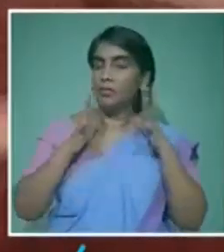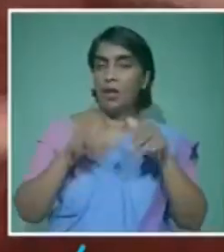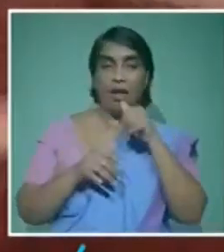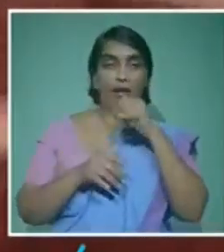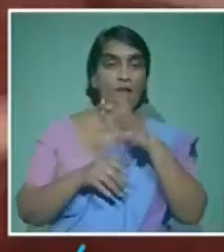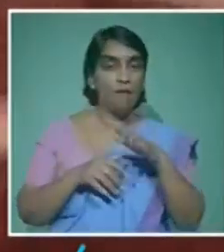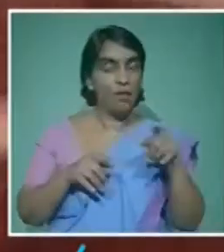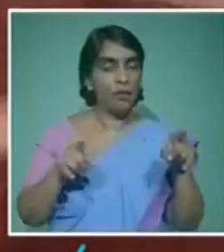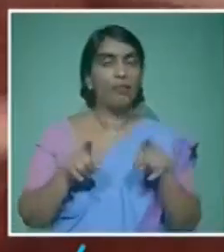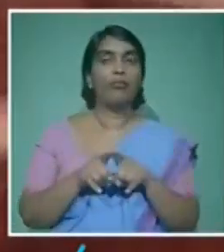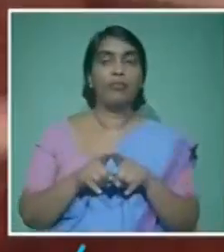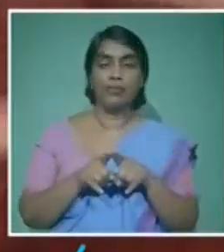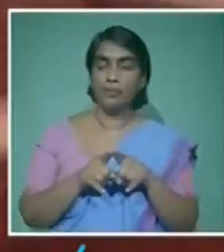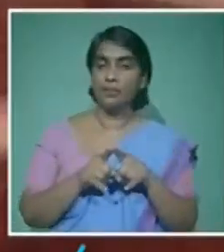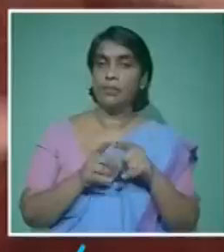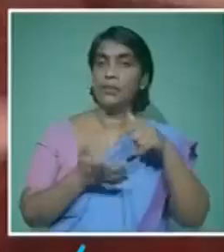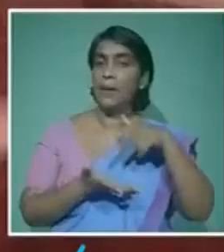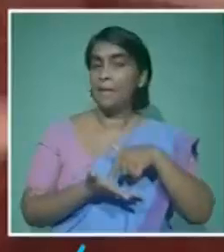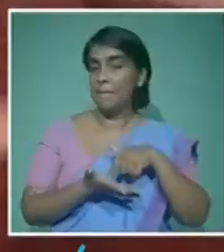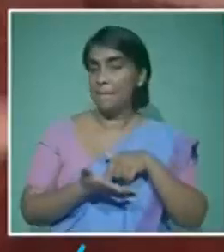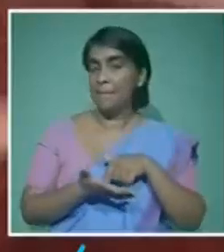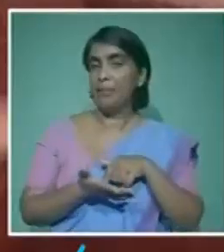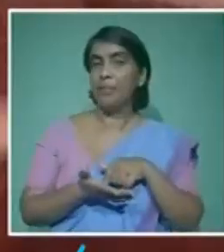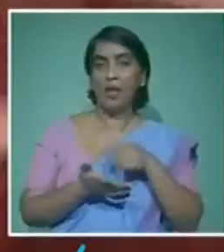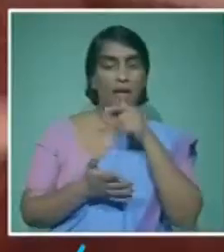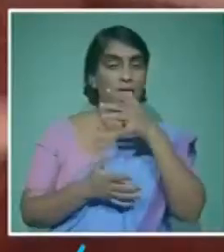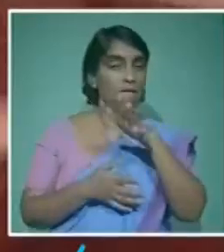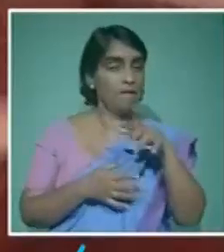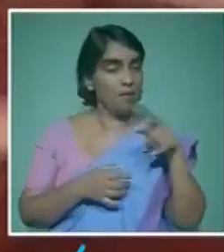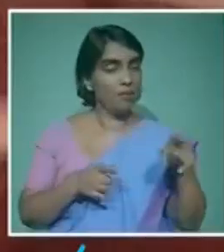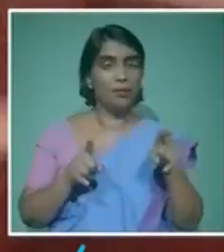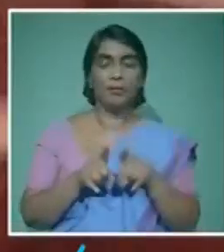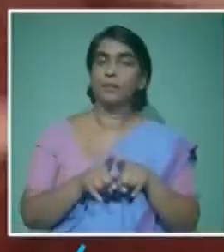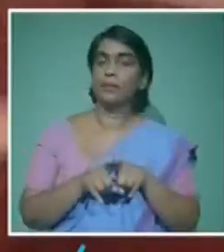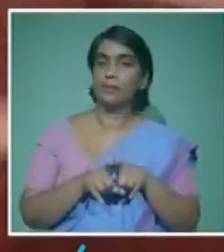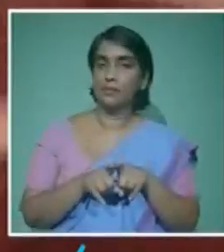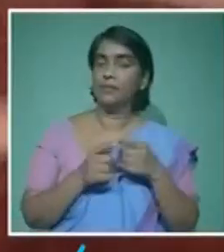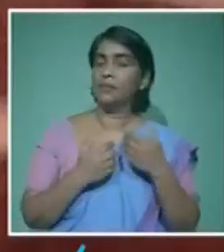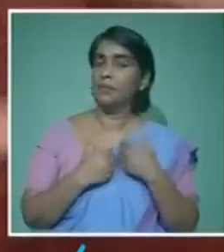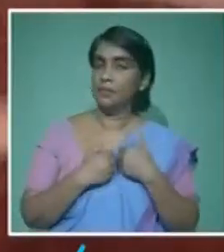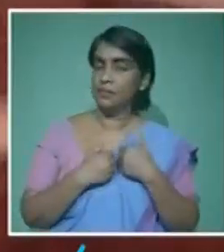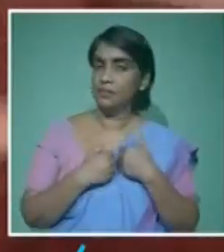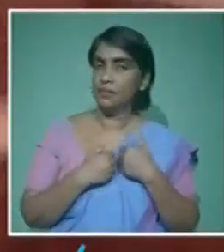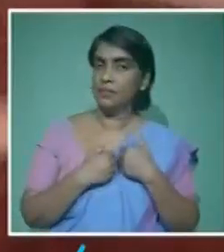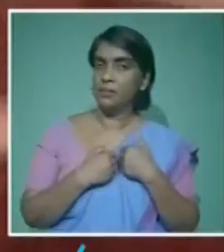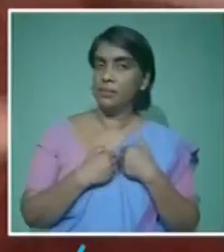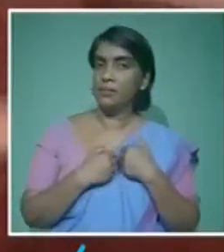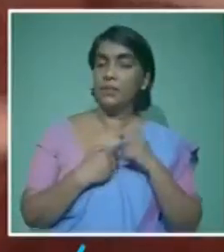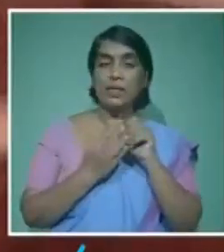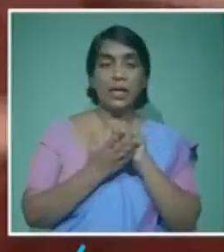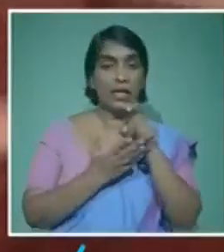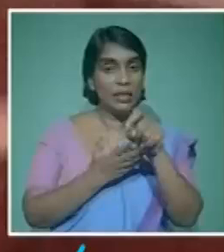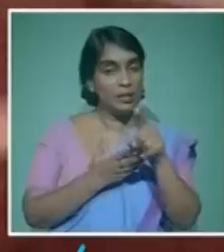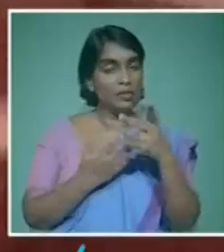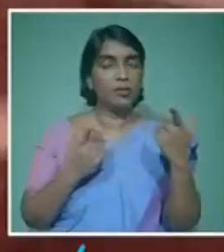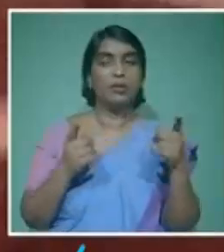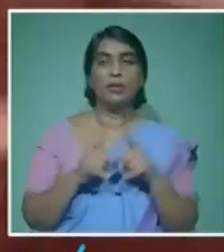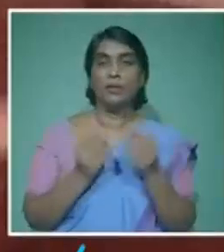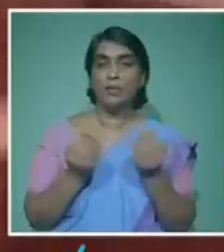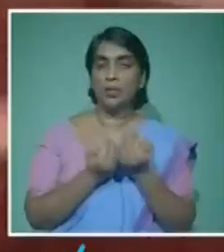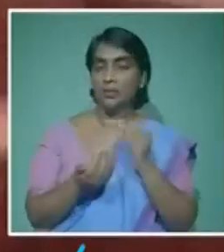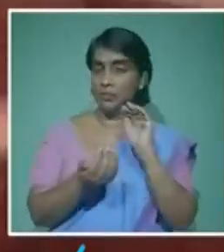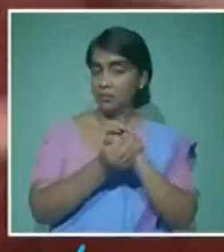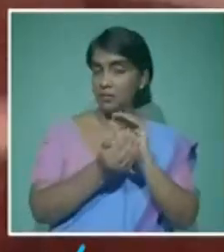நீர்நிலைகள் பலவற்றில் நாடளாவிய ரீதியில் நாம் மீனினம் மற்றும் இறால் குஞ்சுகளை வைப்பிலிட்டு வருகின்றோம். அவை தொடர்பான